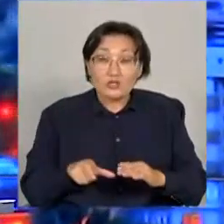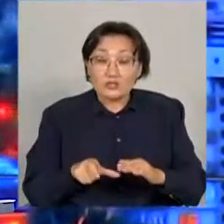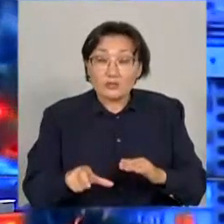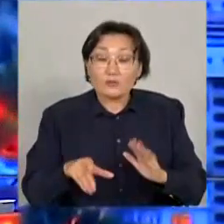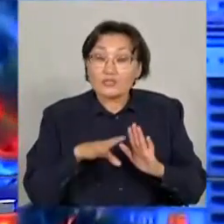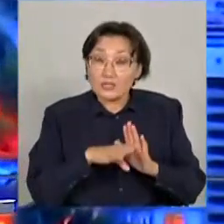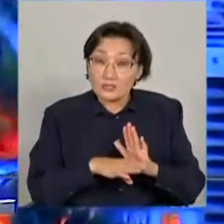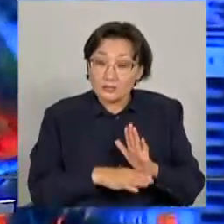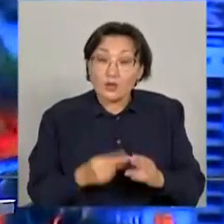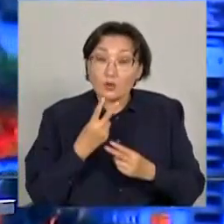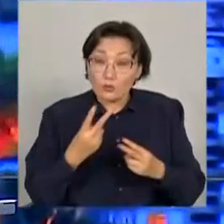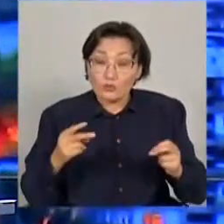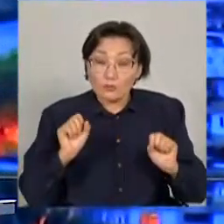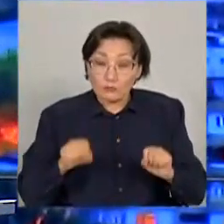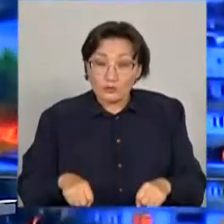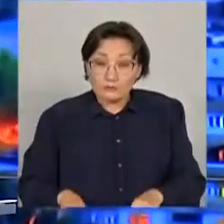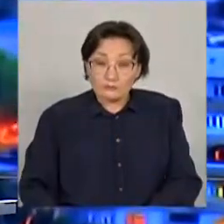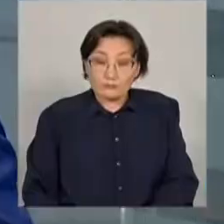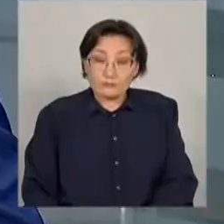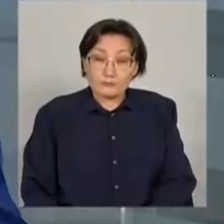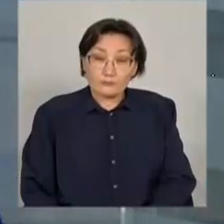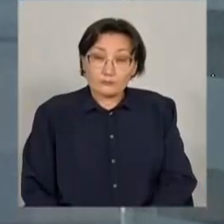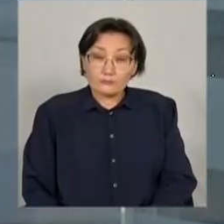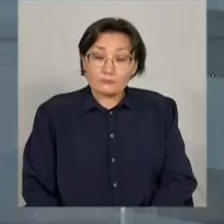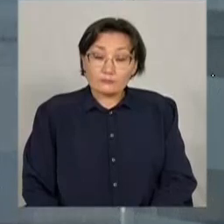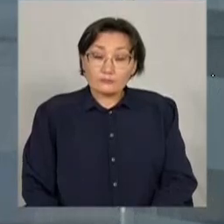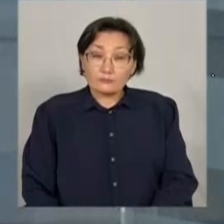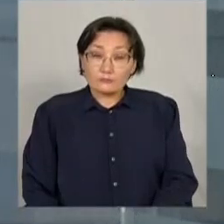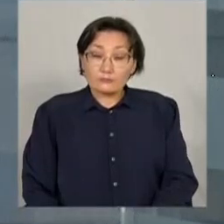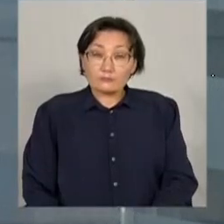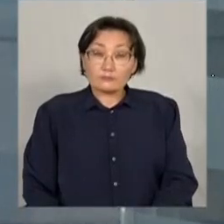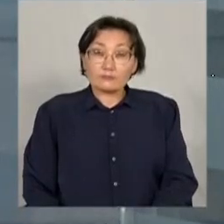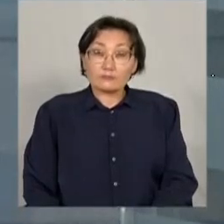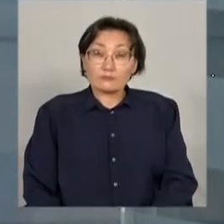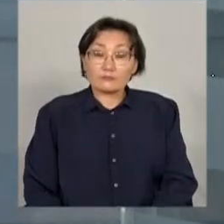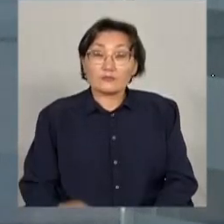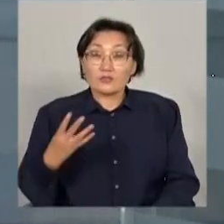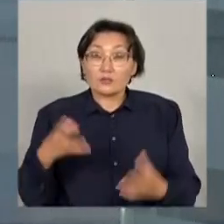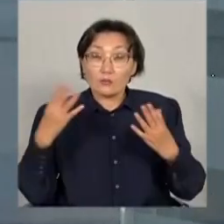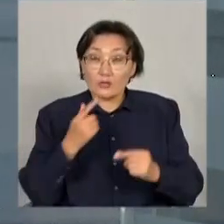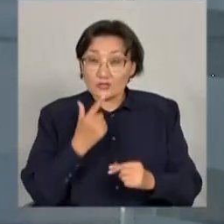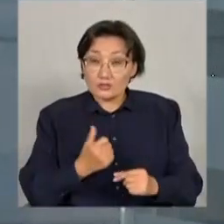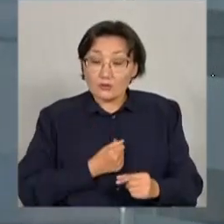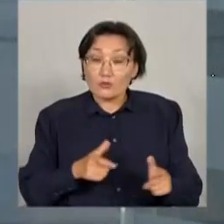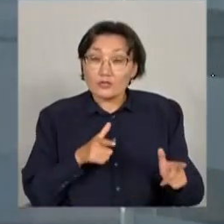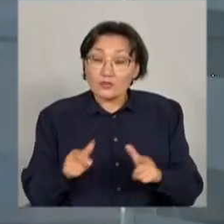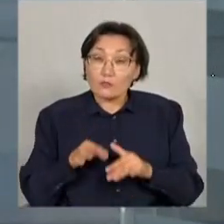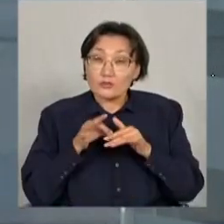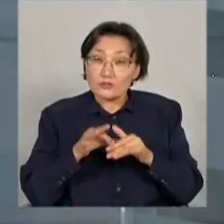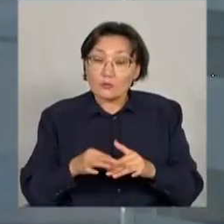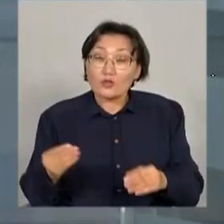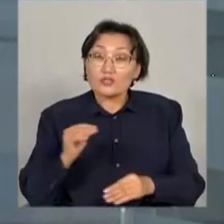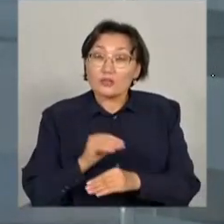Телеграм каналынан біле аласыздар. 40 күндік әскери дайындықтан өтті,